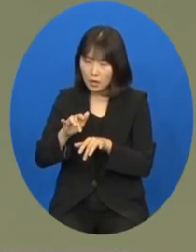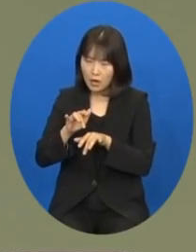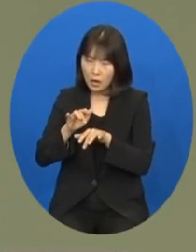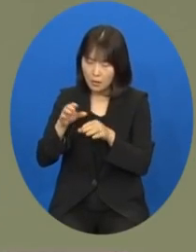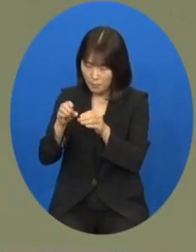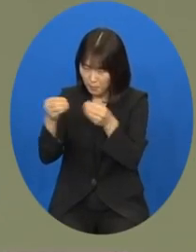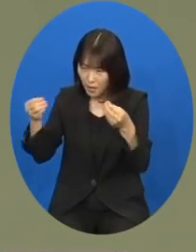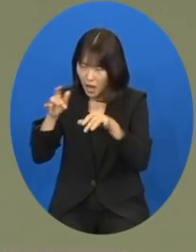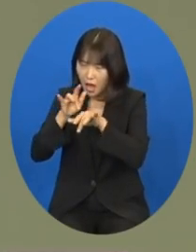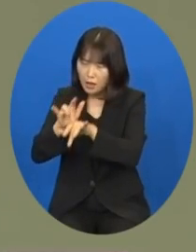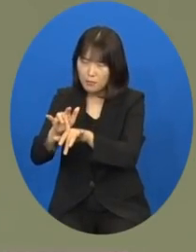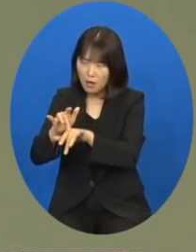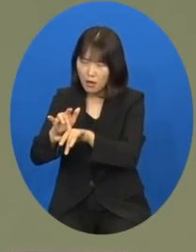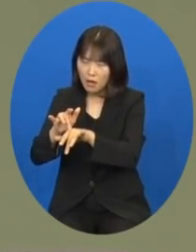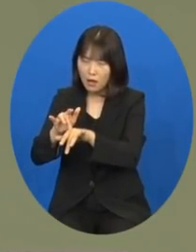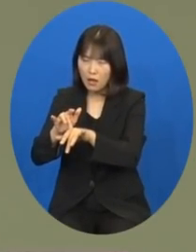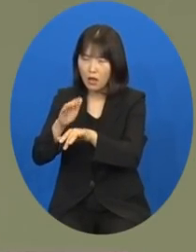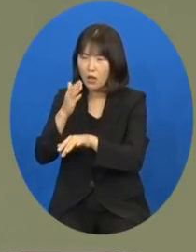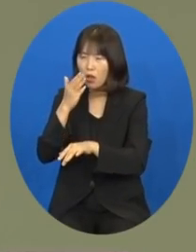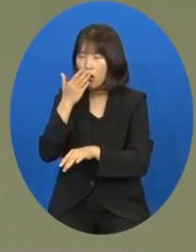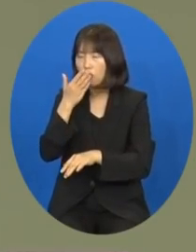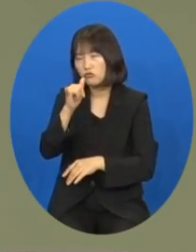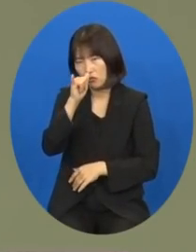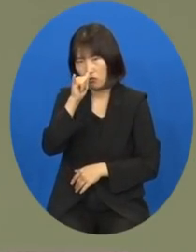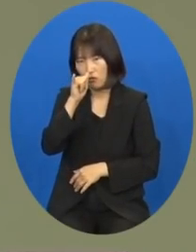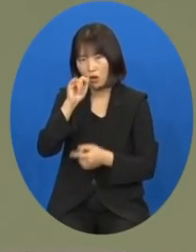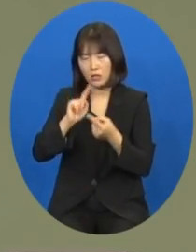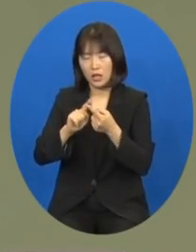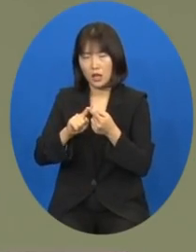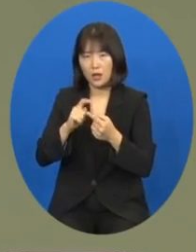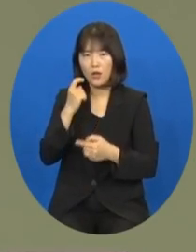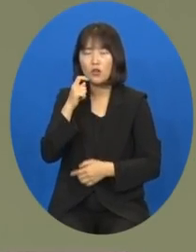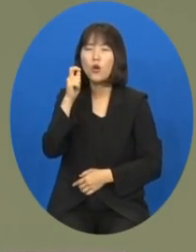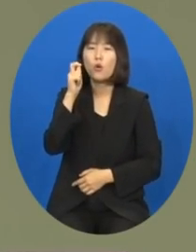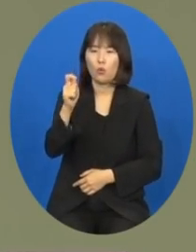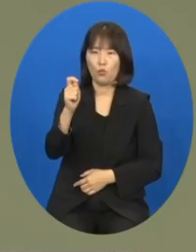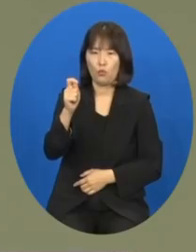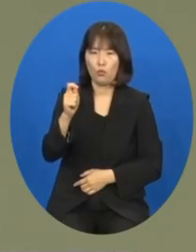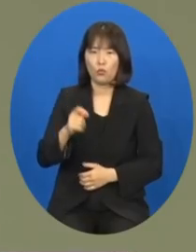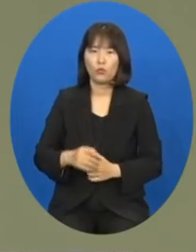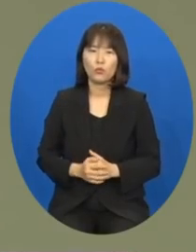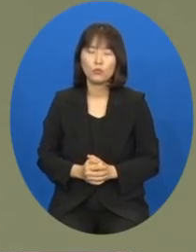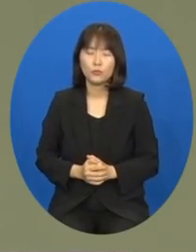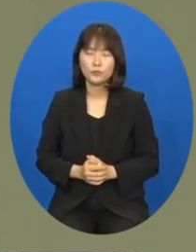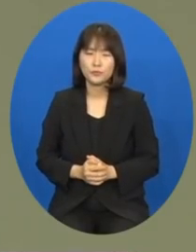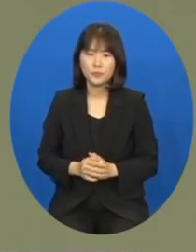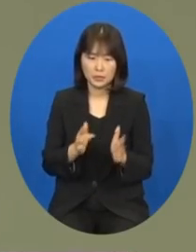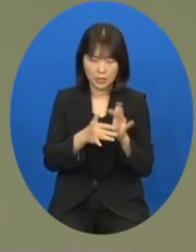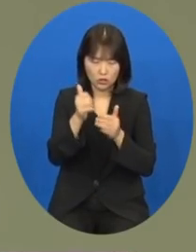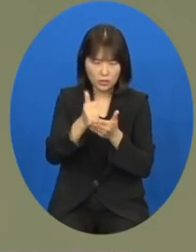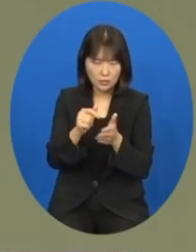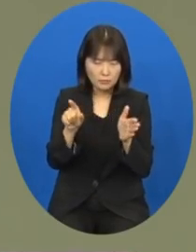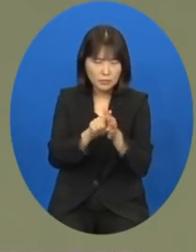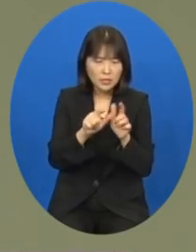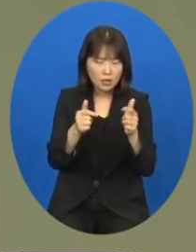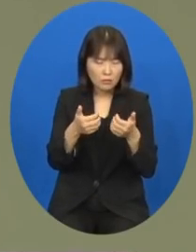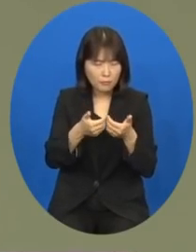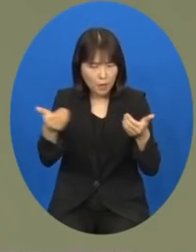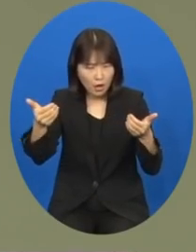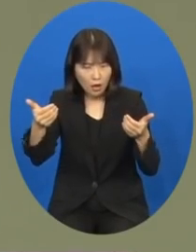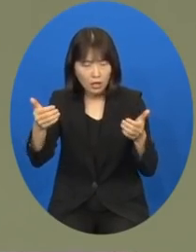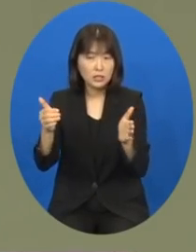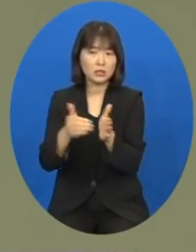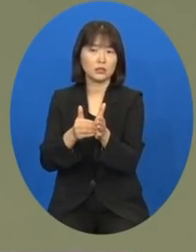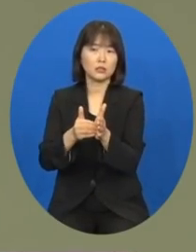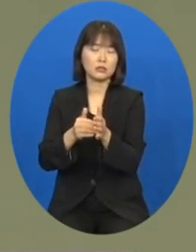수도 있다는 것을 우리에게 경고 하시는 거죠 단지 예수는 믿지 않고 떠나는 정도가 아니라 악마와